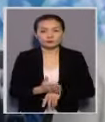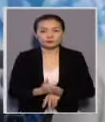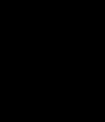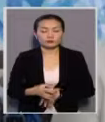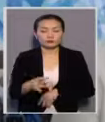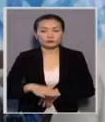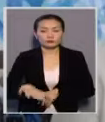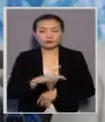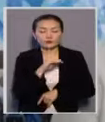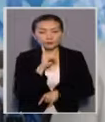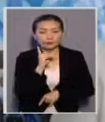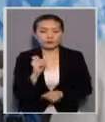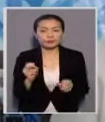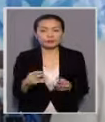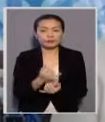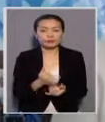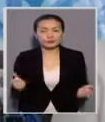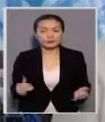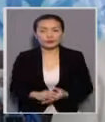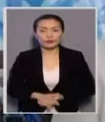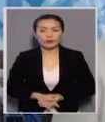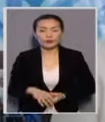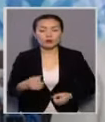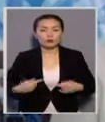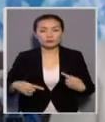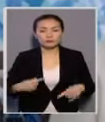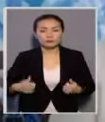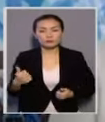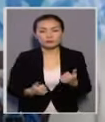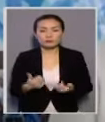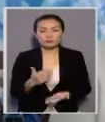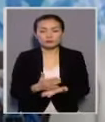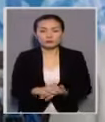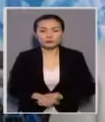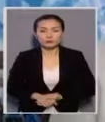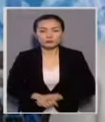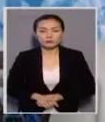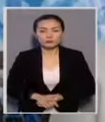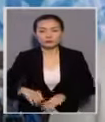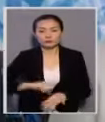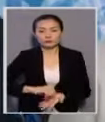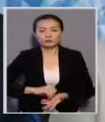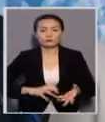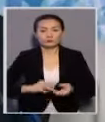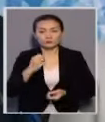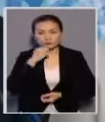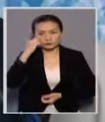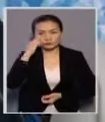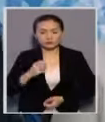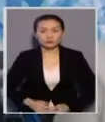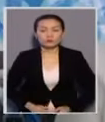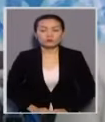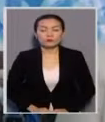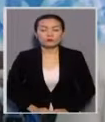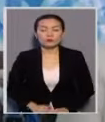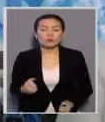осы жастар үшін деп арнайы мынау кіші аяқ тобынан футбол жарысын ұйымдастырдық. Соған баршаңызды қатысқандарыңызға үлкен рахмет. Спорт